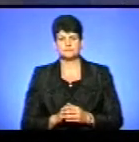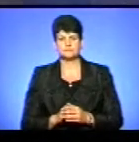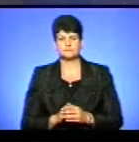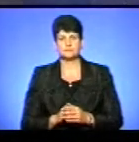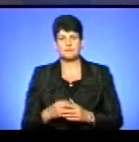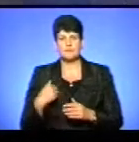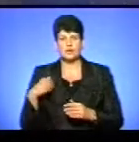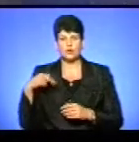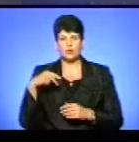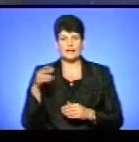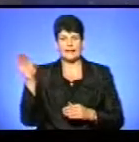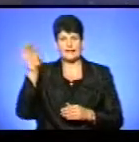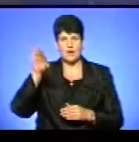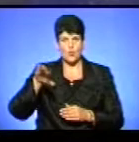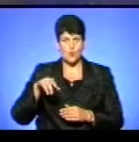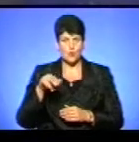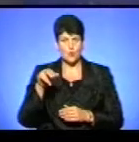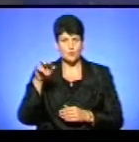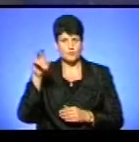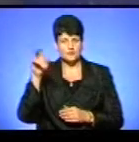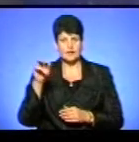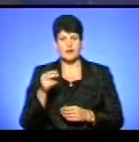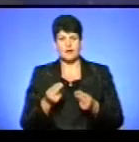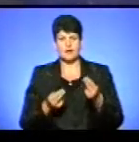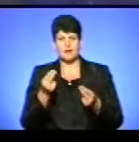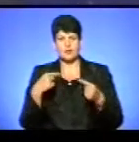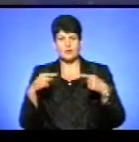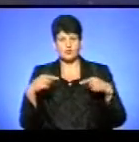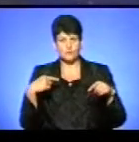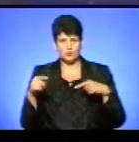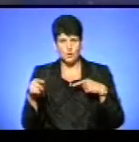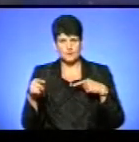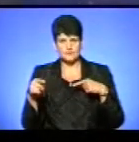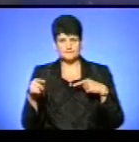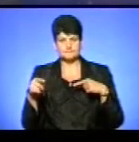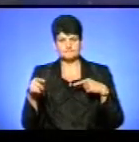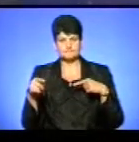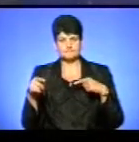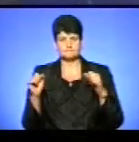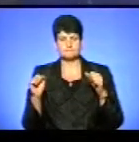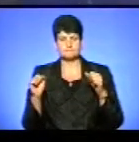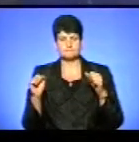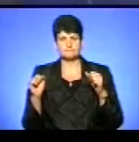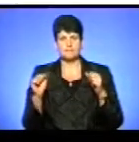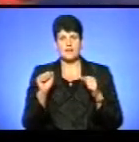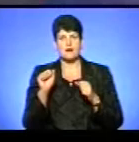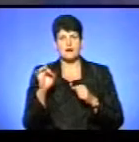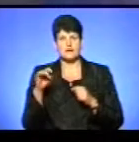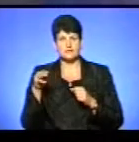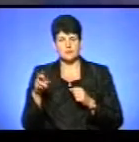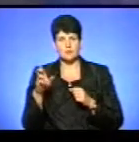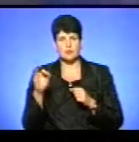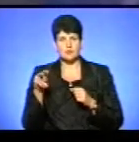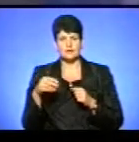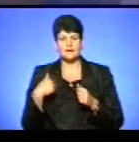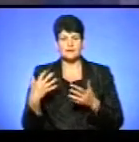Ми ходили на гору, ми грали в футбол. В артбол. Я знайшов